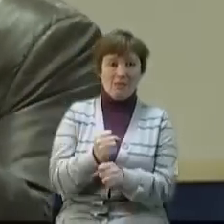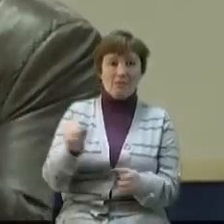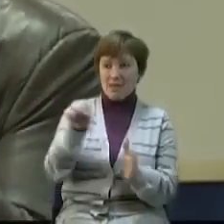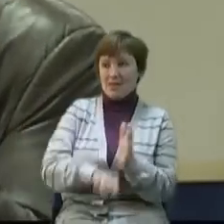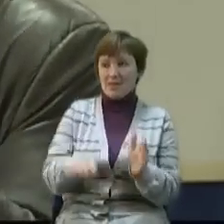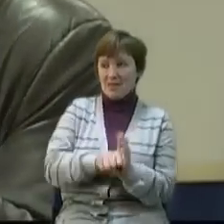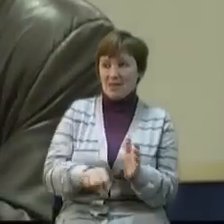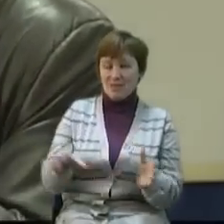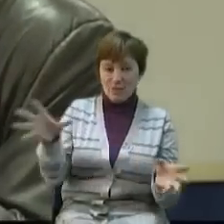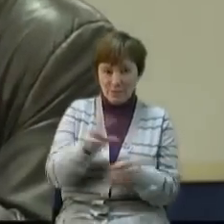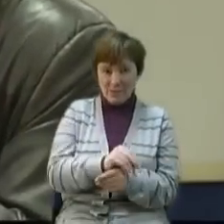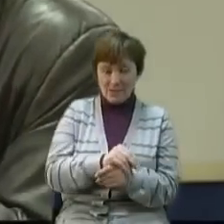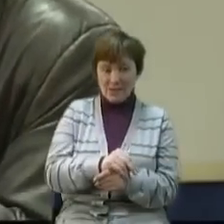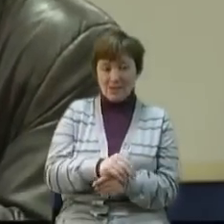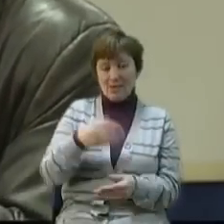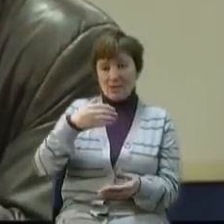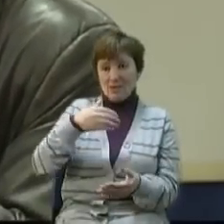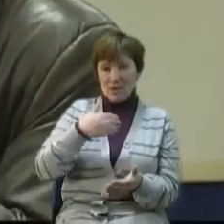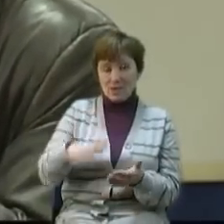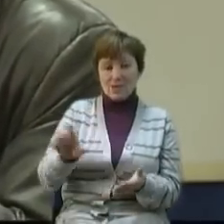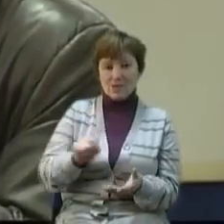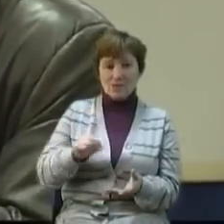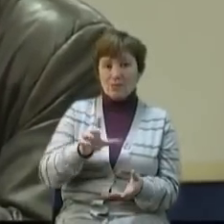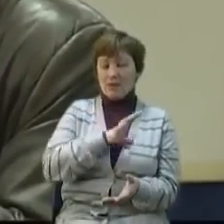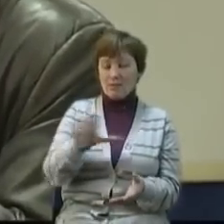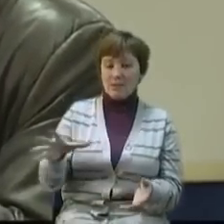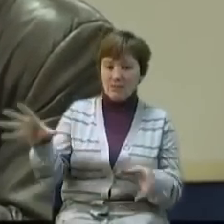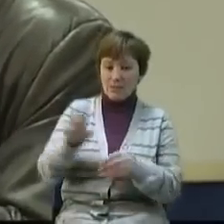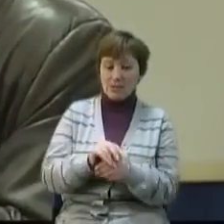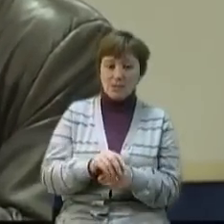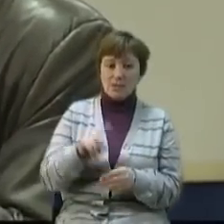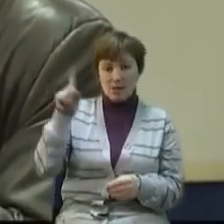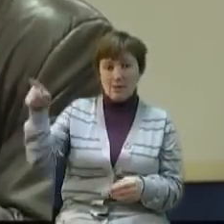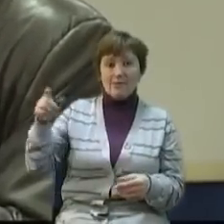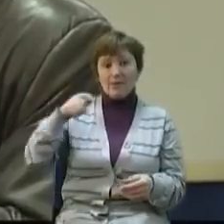важно. Но пришло время совсем другое. Пришло время, когда